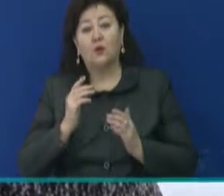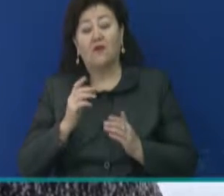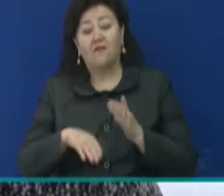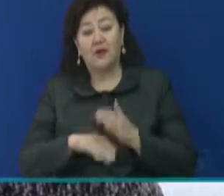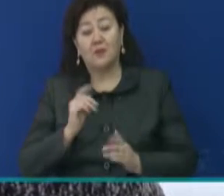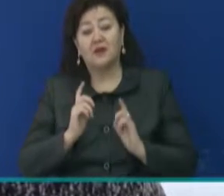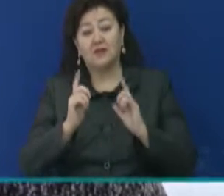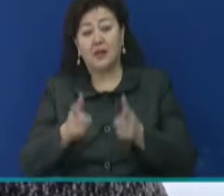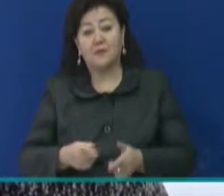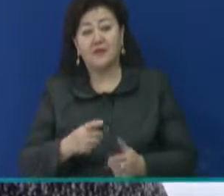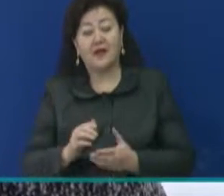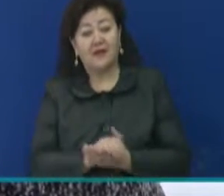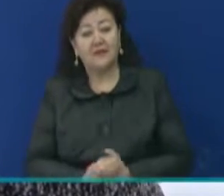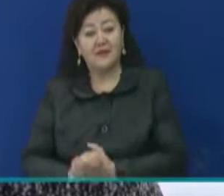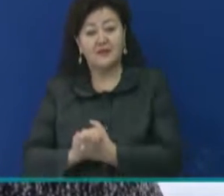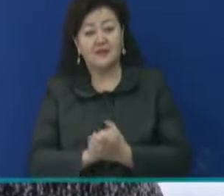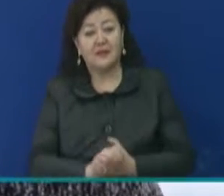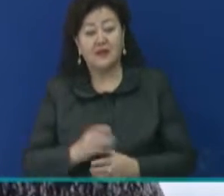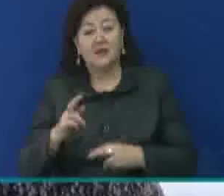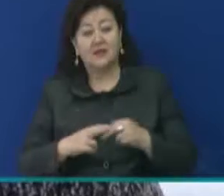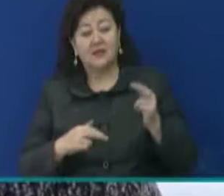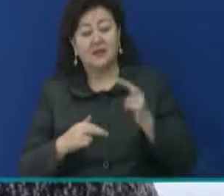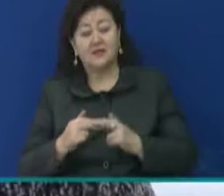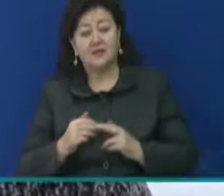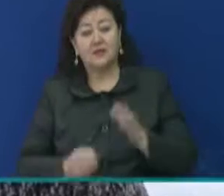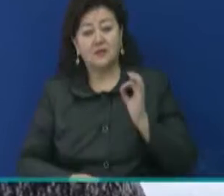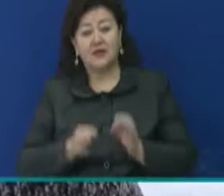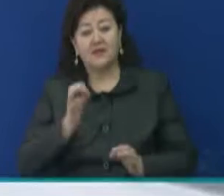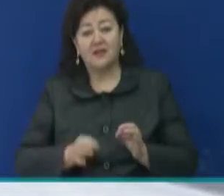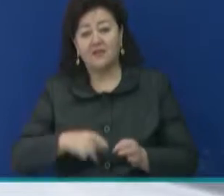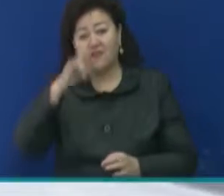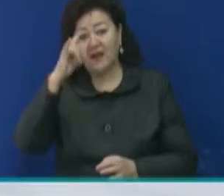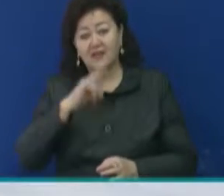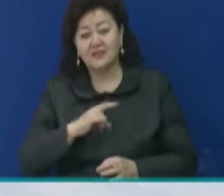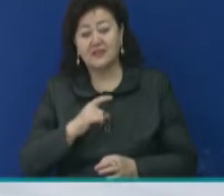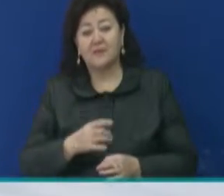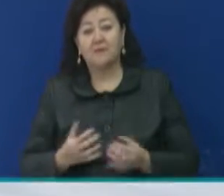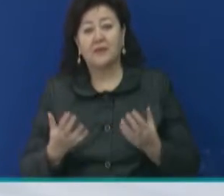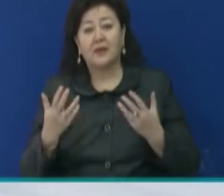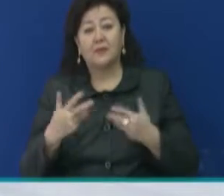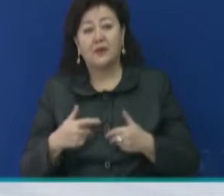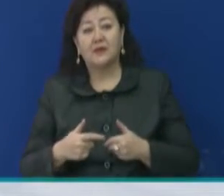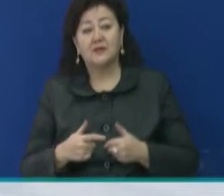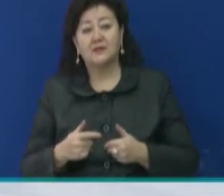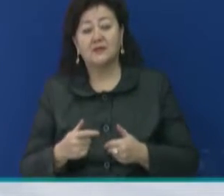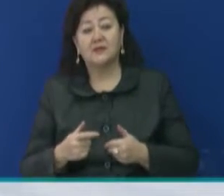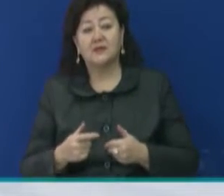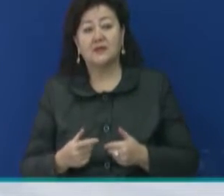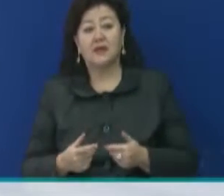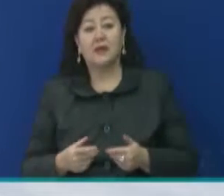на единение для строительства справедливого Казахстана по результатам провед